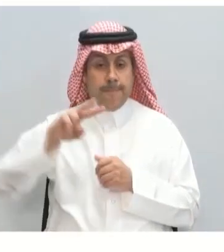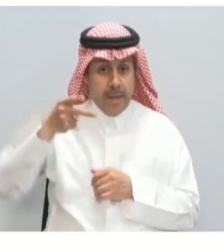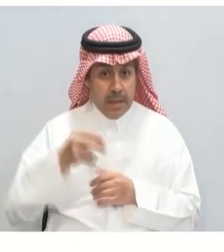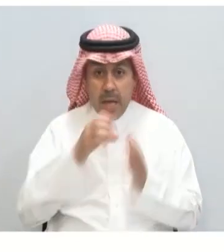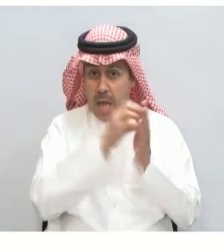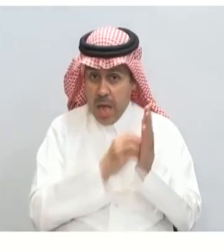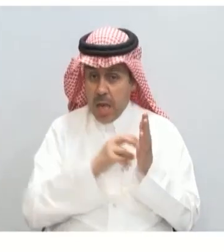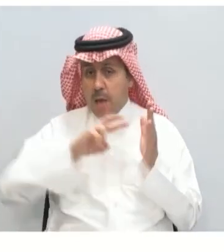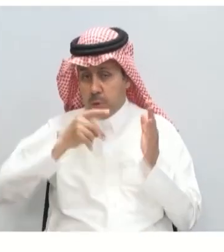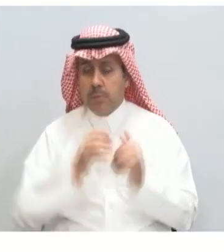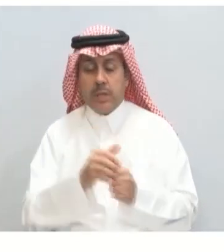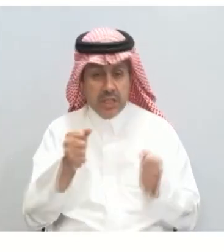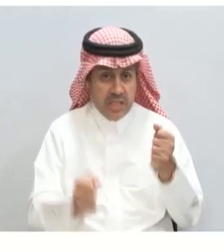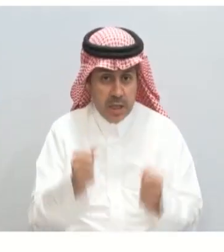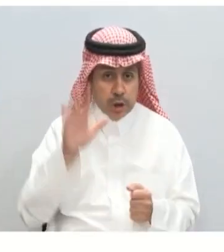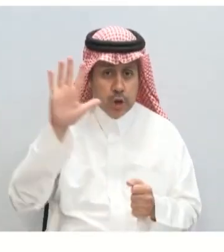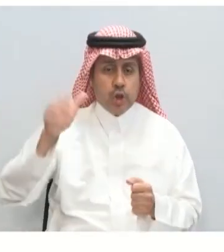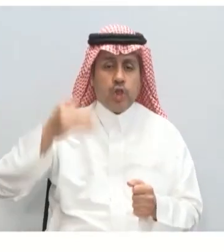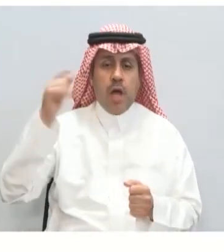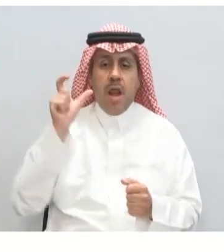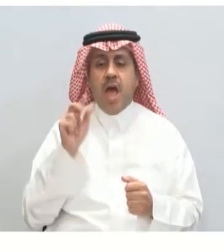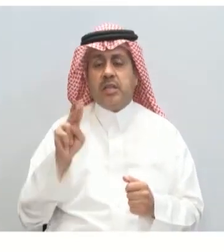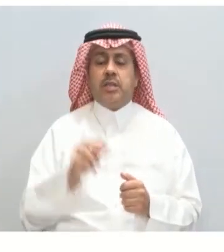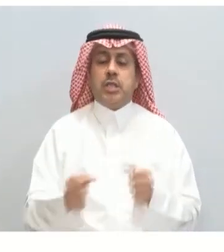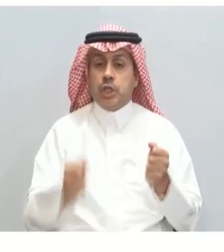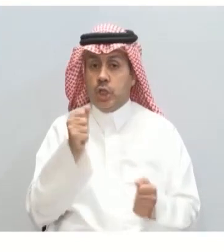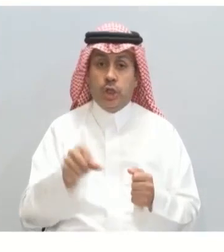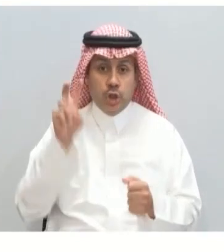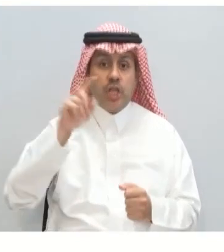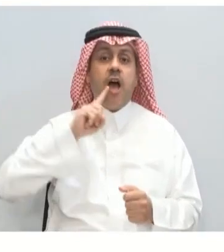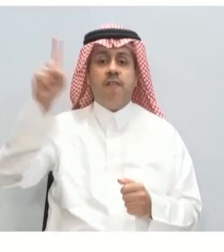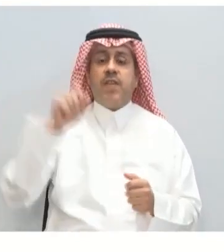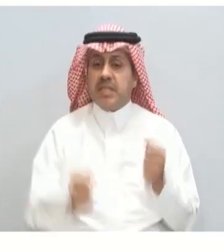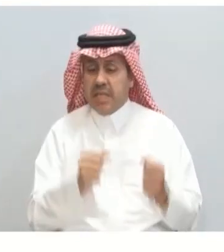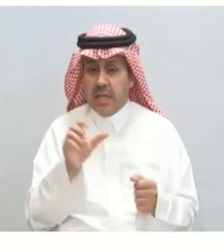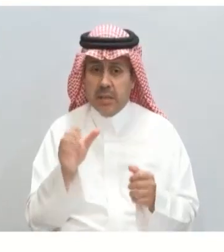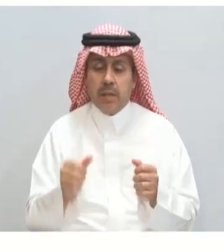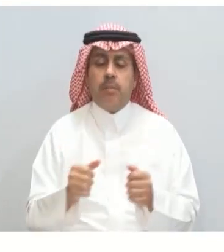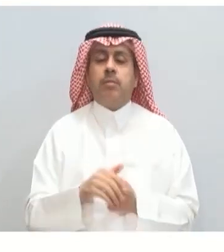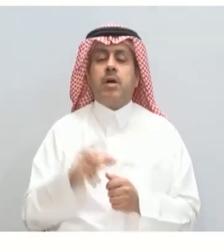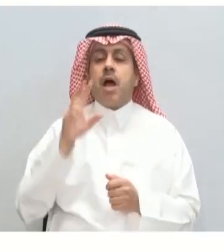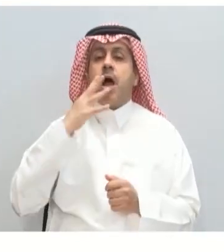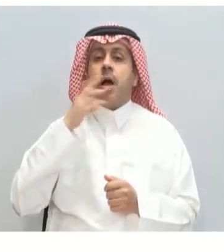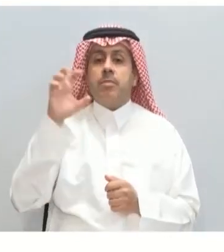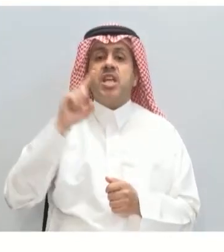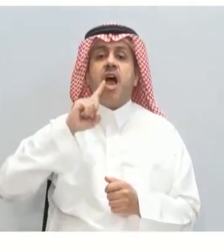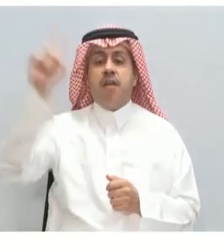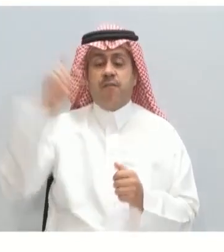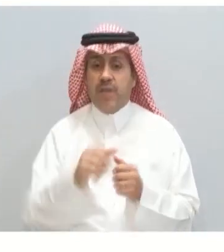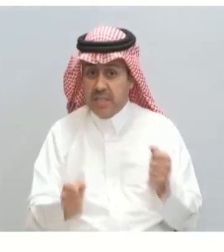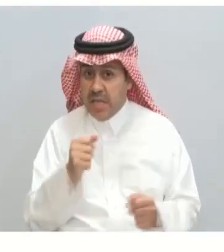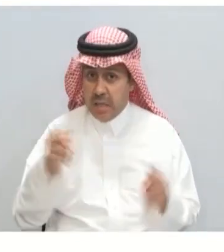متغيره اصبحت الشحنات 20000 عدد السيارات المستخدم 00000 وصولا الى عدسه كربي اصبحت